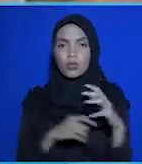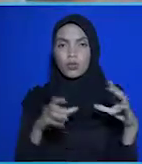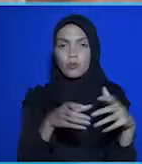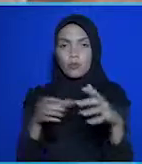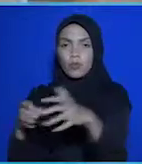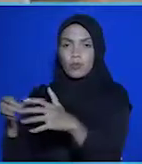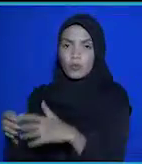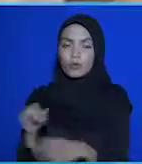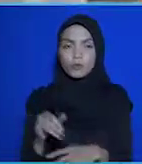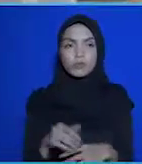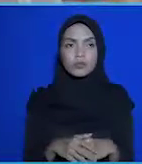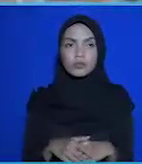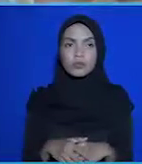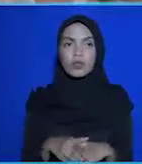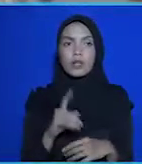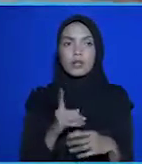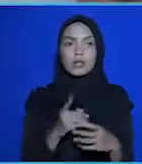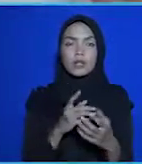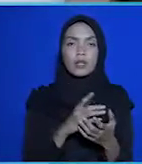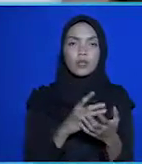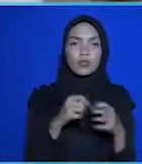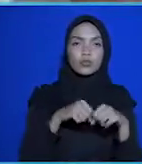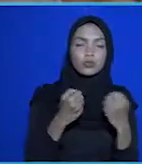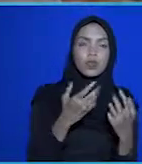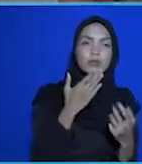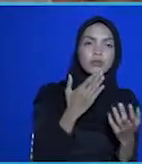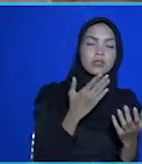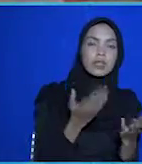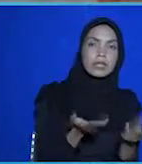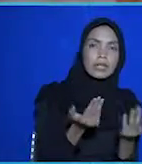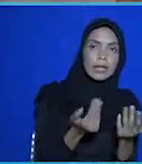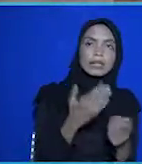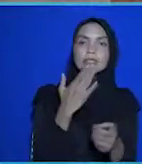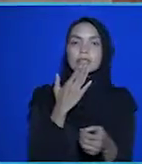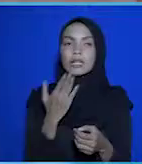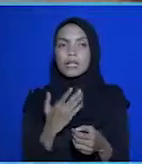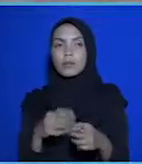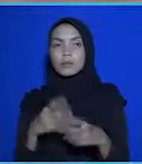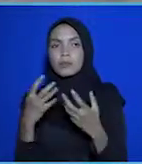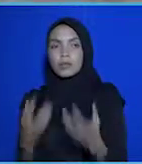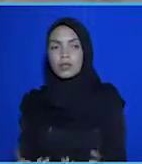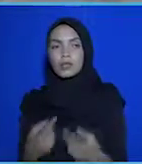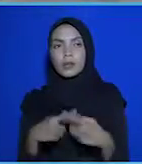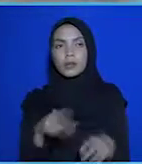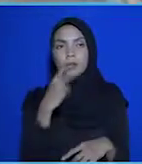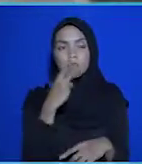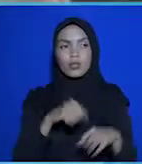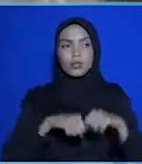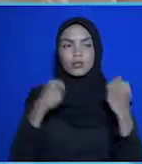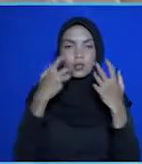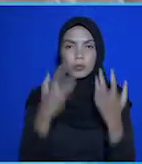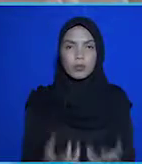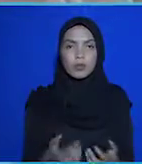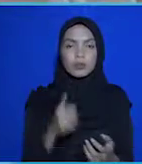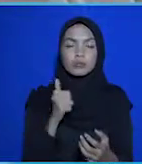klasifikasinya memang rusak berat, rusak sedang, rusak ringan. Tapi Ibu, di lapangan itu apakah yang rusak berat,